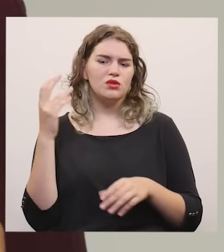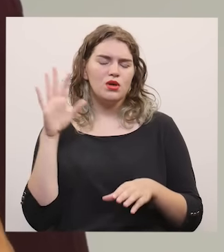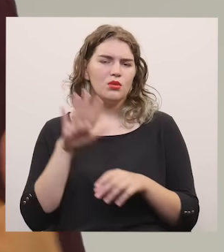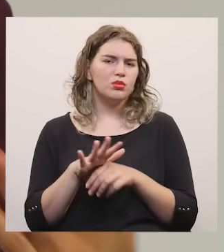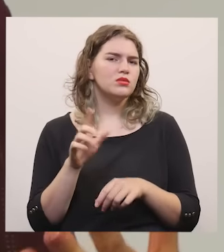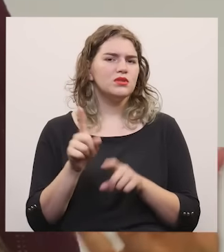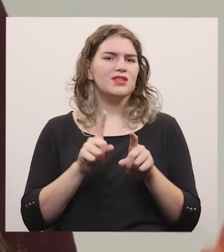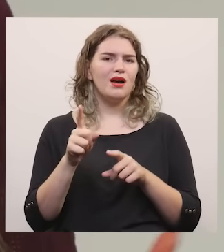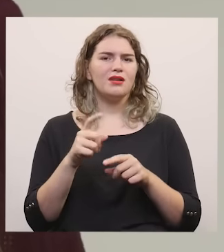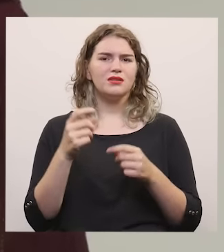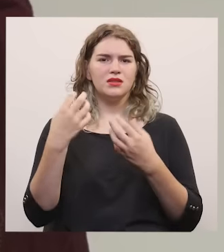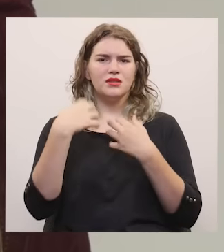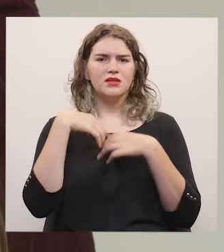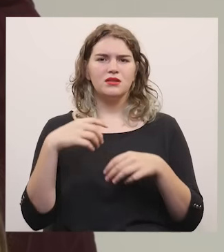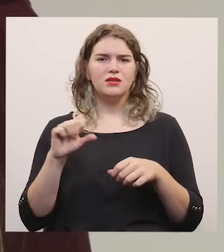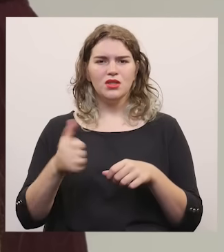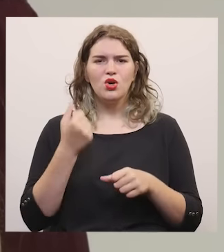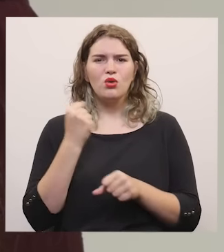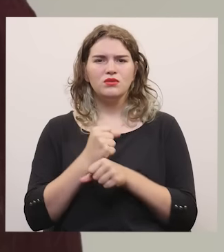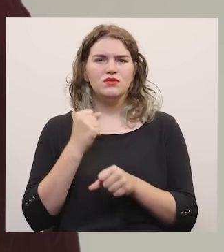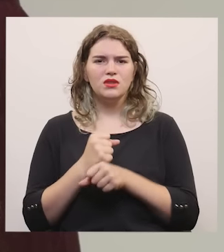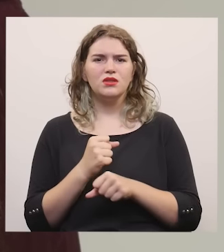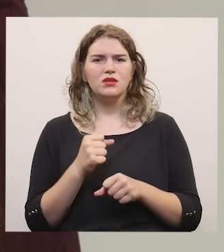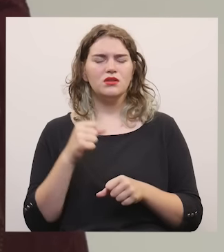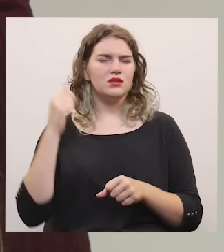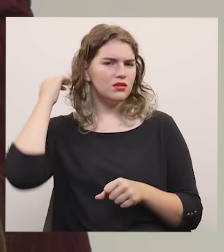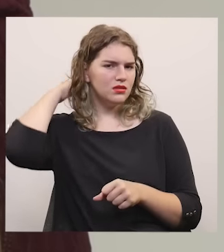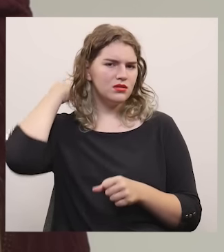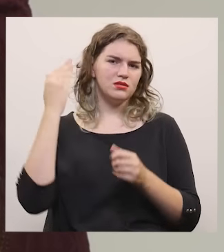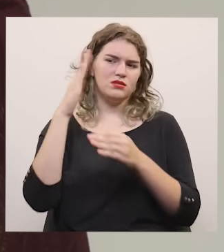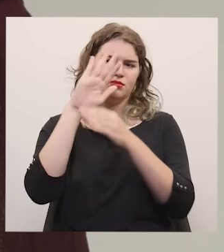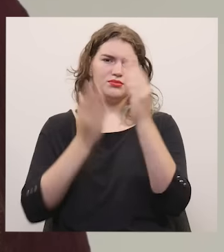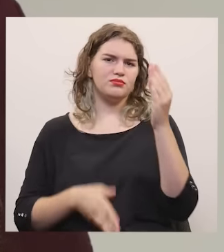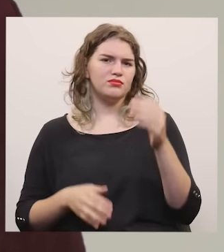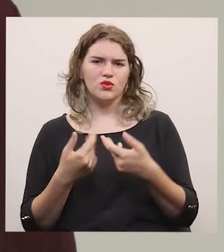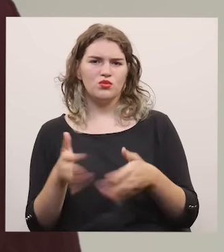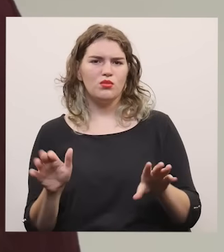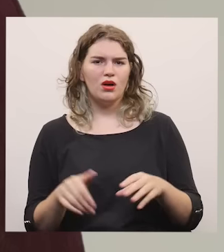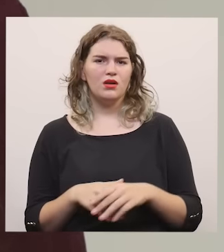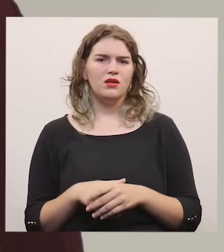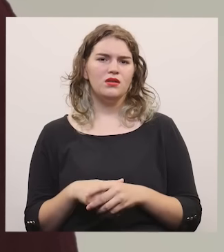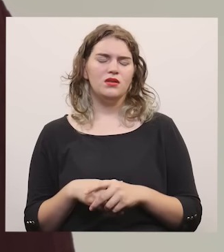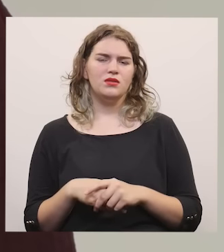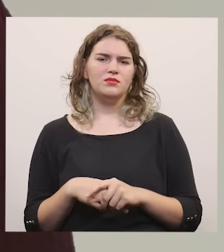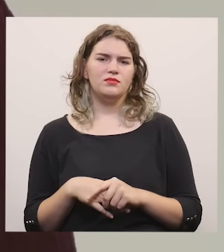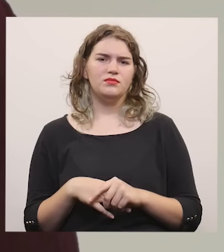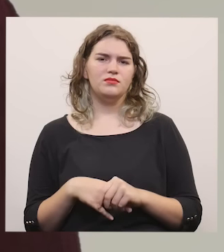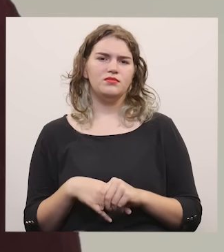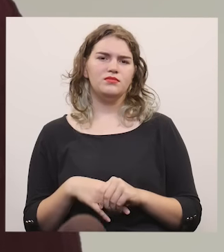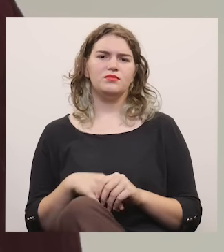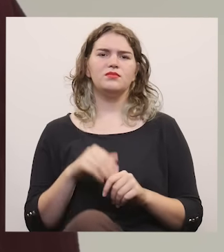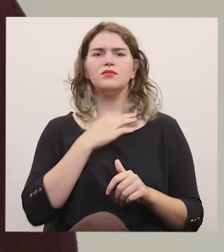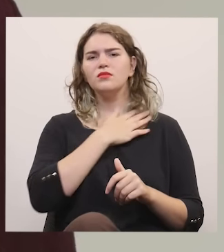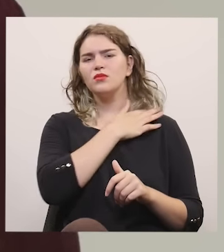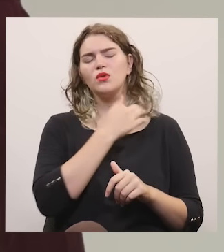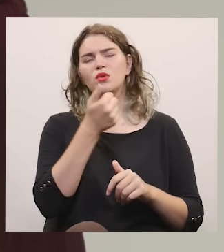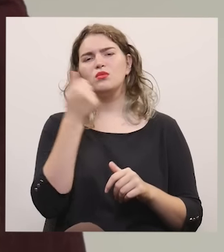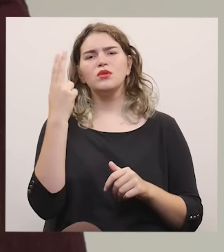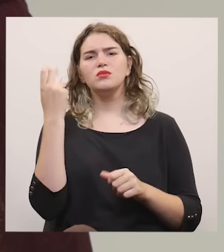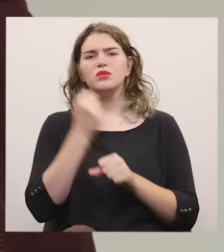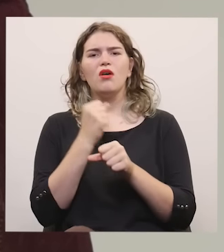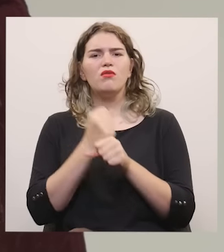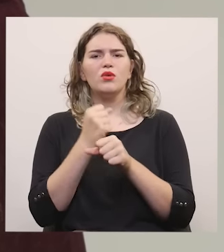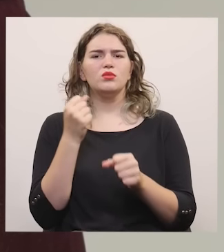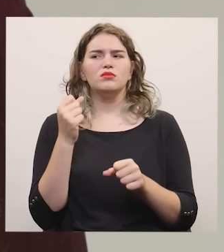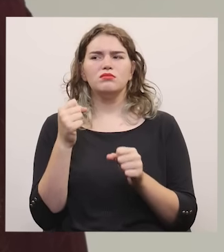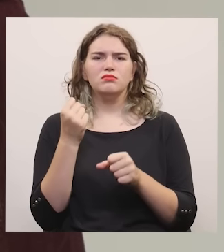mâna și deci dacă el se neca și trebuia să resusciteze, îi secționa măduva, ceea ce era foarte grav, foarte grav. Deci numai Dumnezeu a